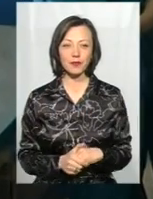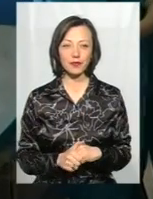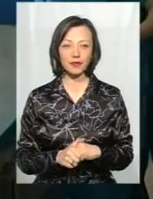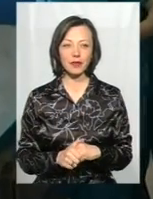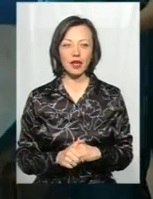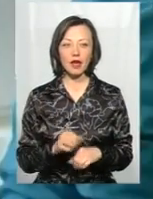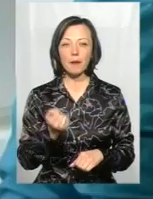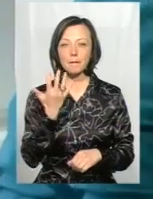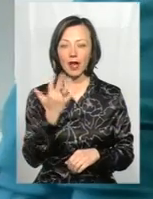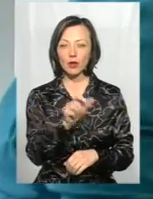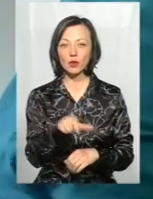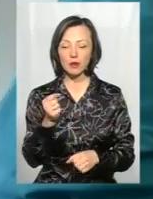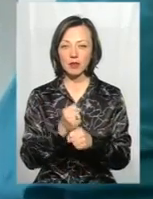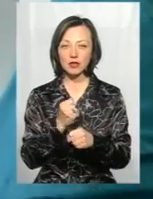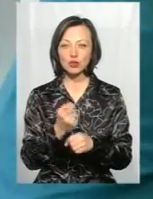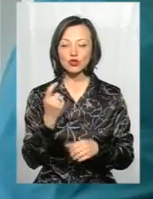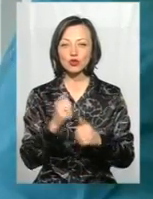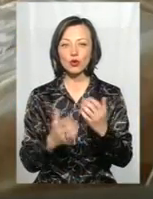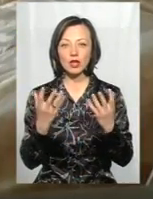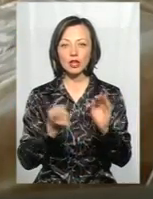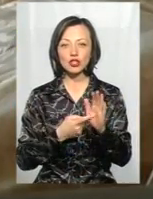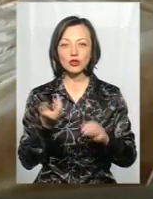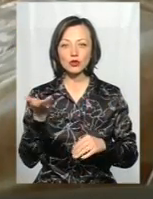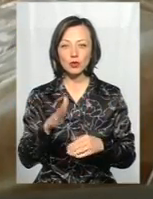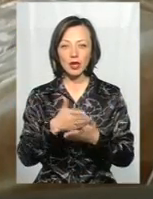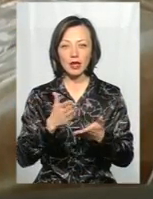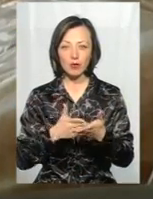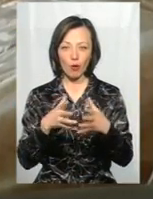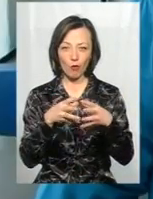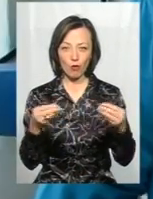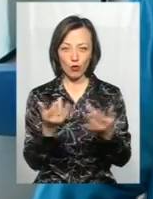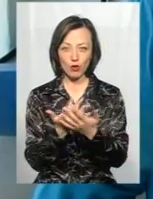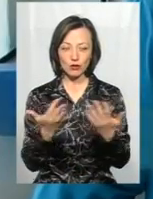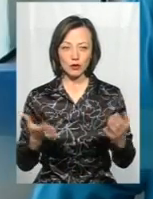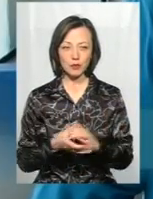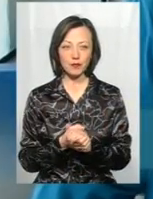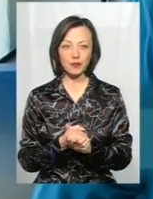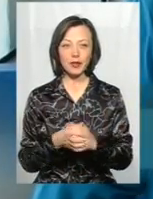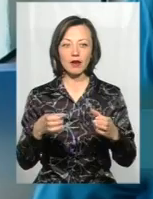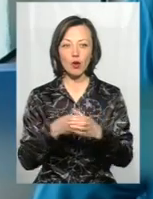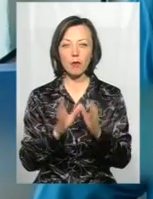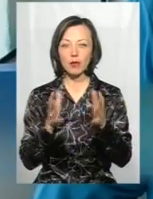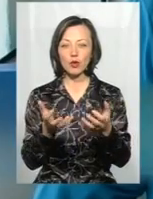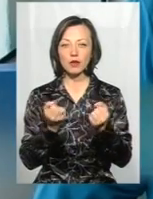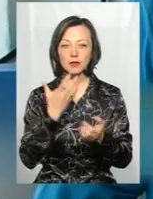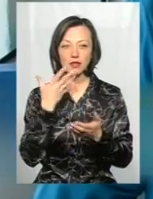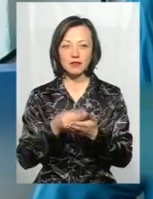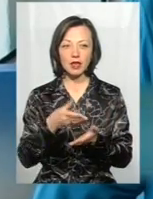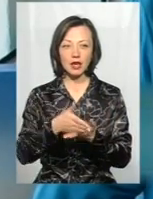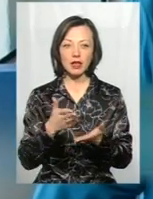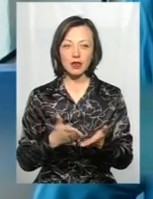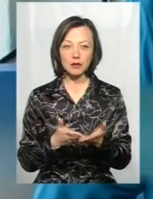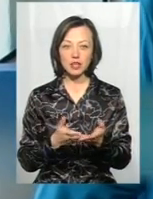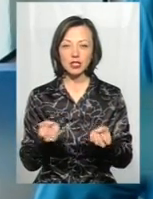працюють 5 людей. Щодня тут вироблятимуть до 6 сотень буханців хліба і булочок. Громада буде отримувати свій хліб,